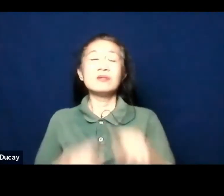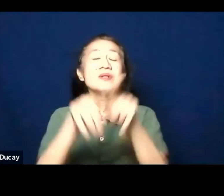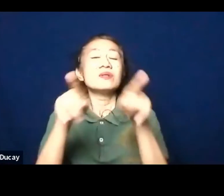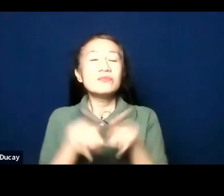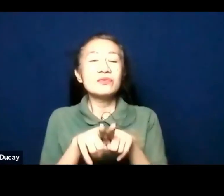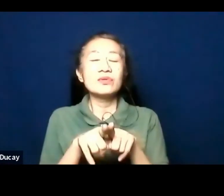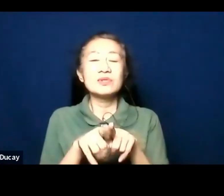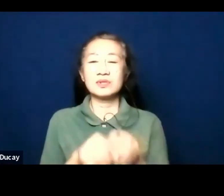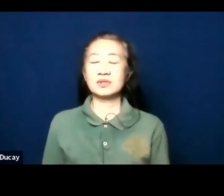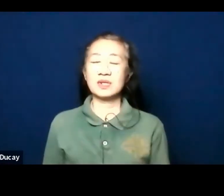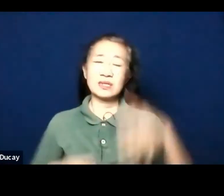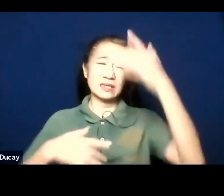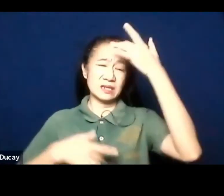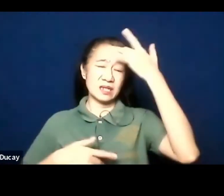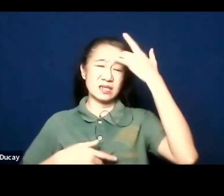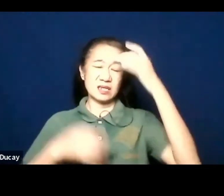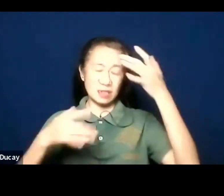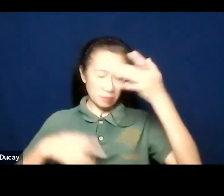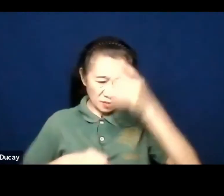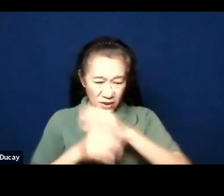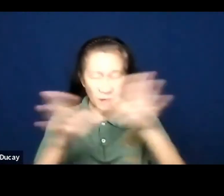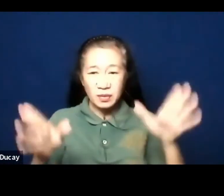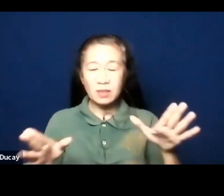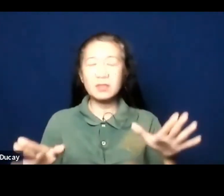course, sakit, epidemic o